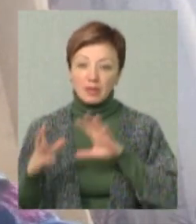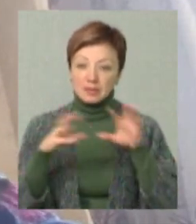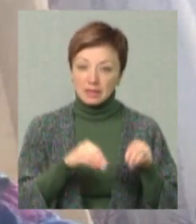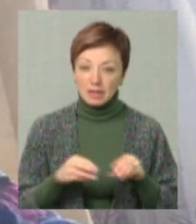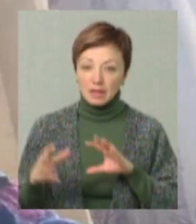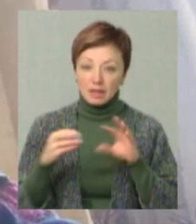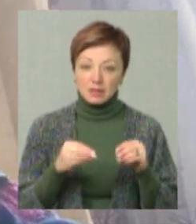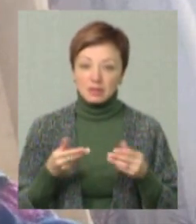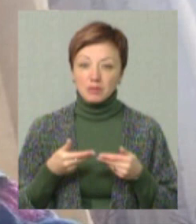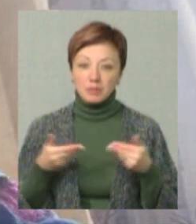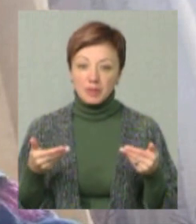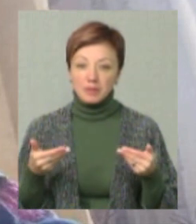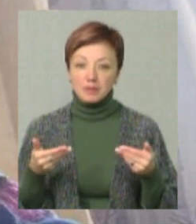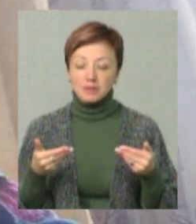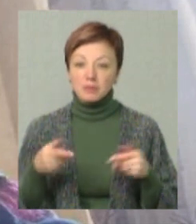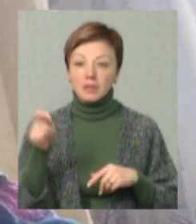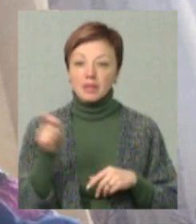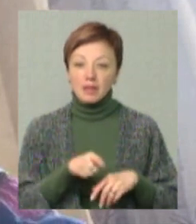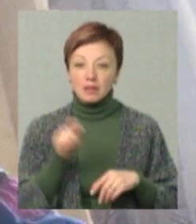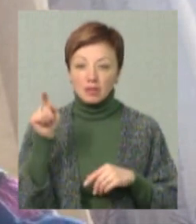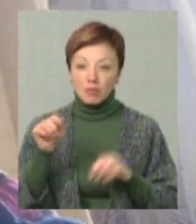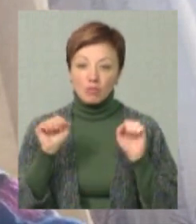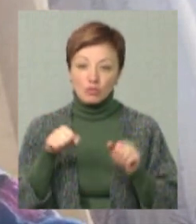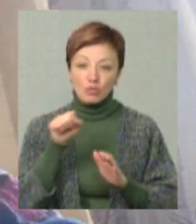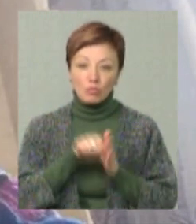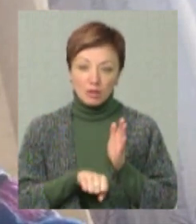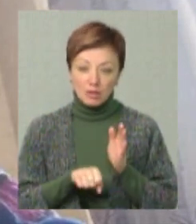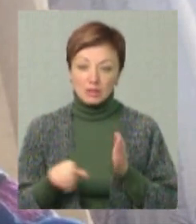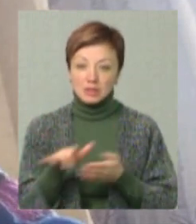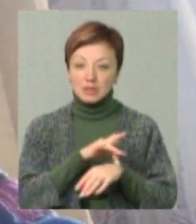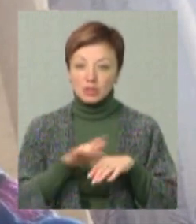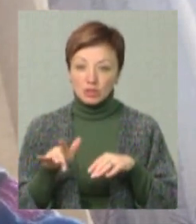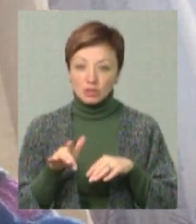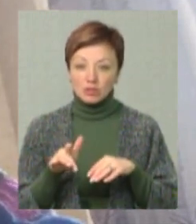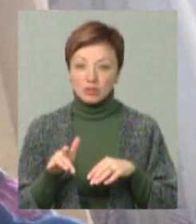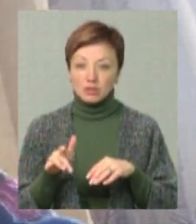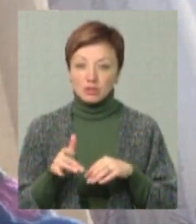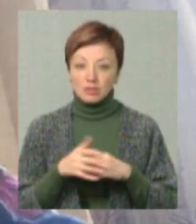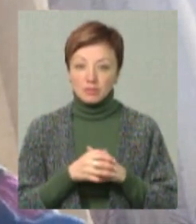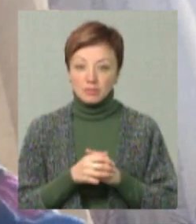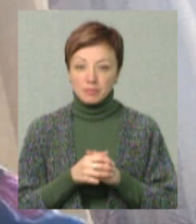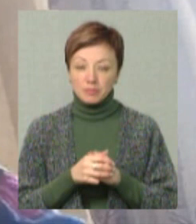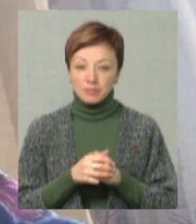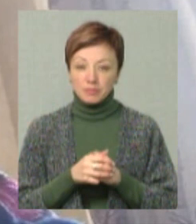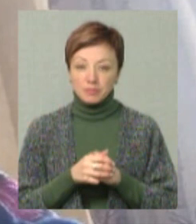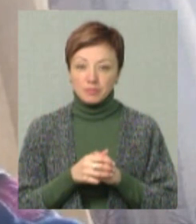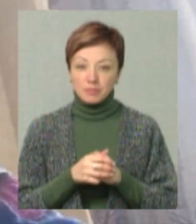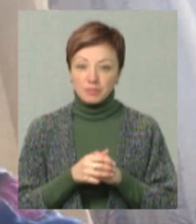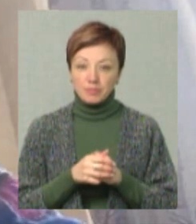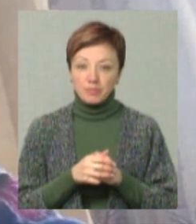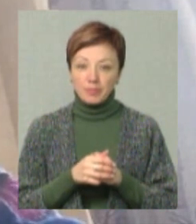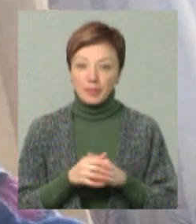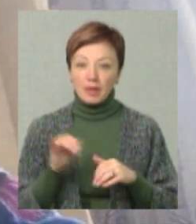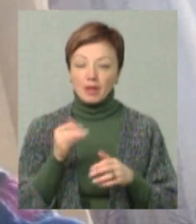переселенці, і ми приїхали, тому що там нас можуть вбити, знищити Україну, знищити частину